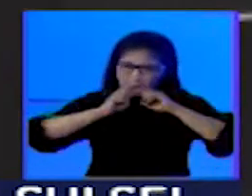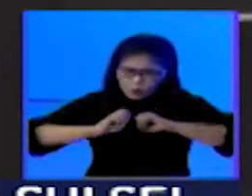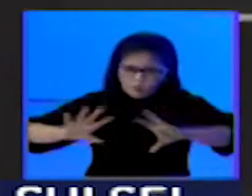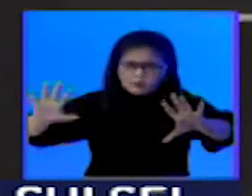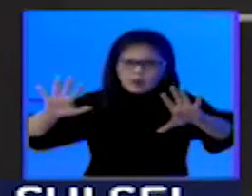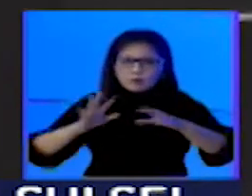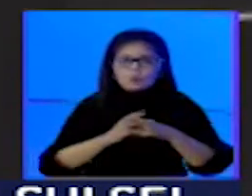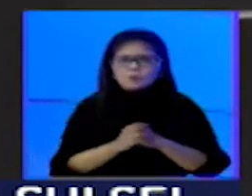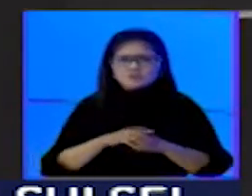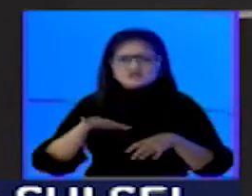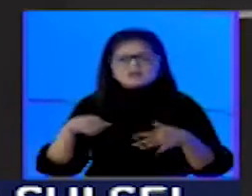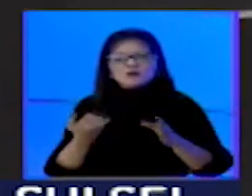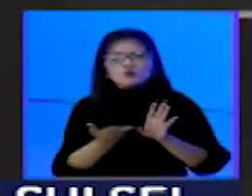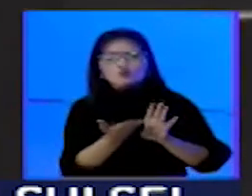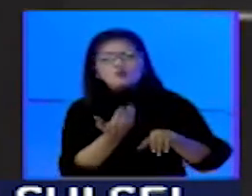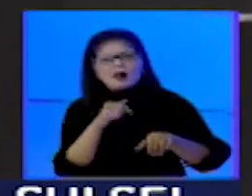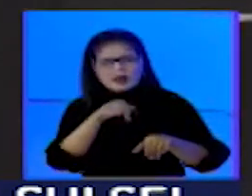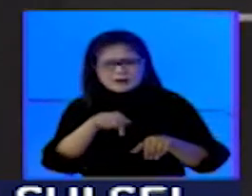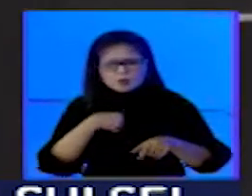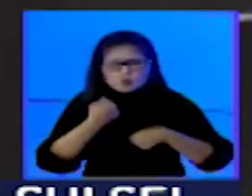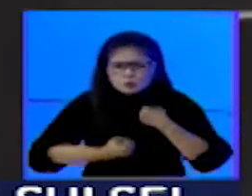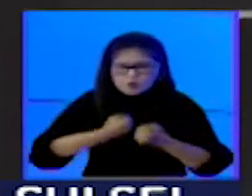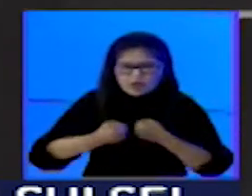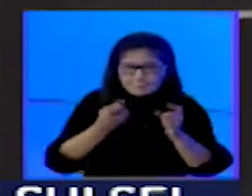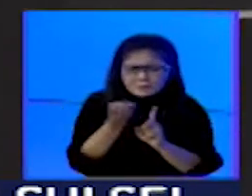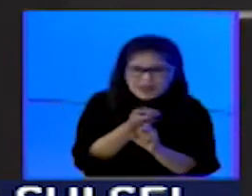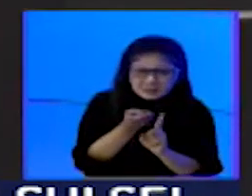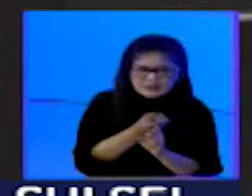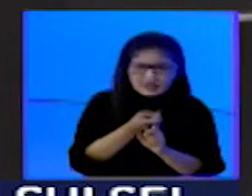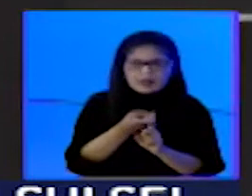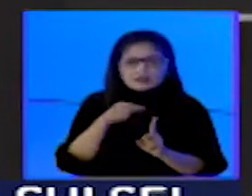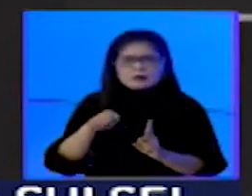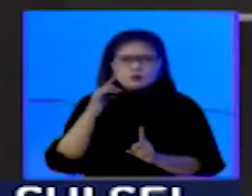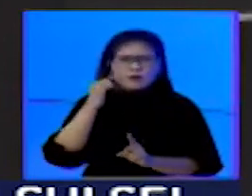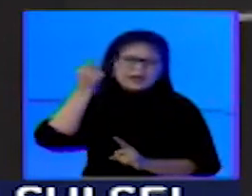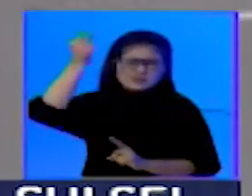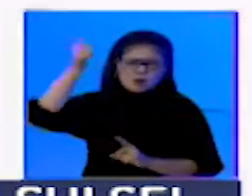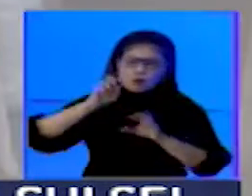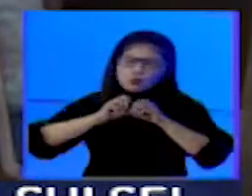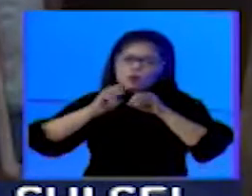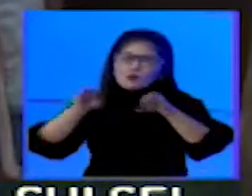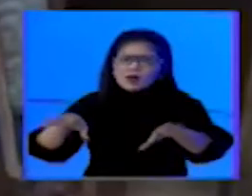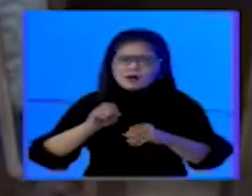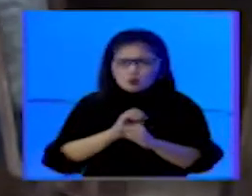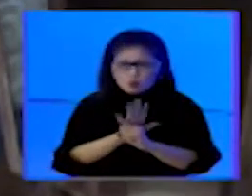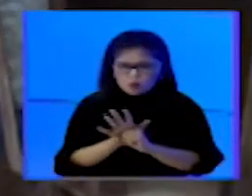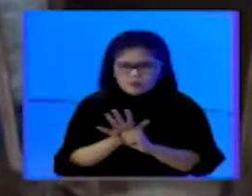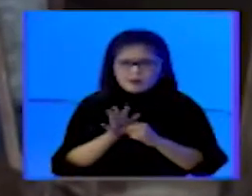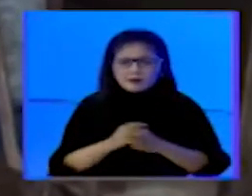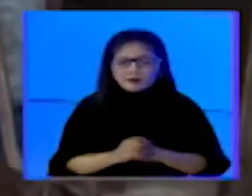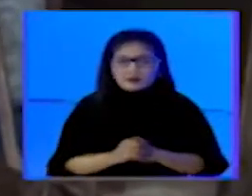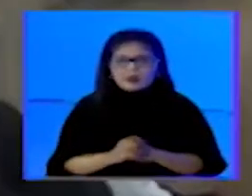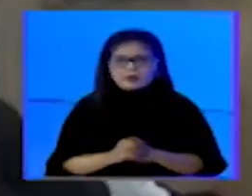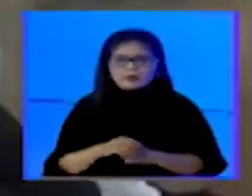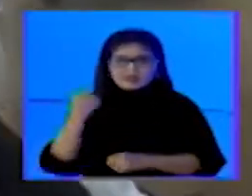supaya tidak ada lagi upaya-upaya yang berpotensi bisa menyebarkan penyakit COVID ini. Seluruh tersangka